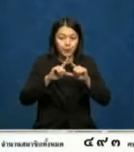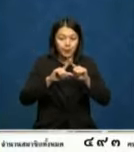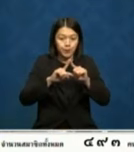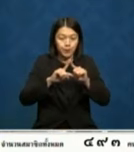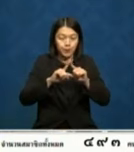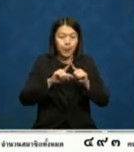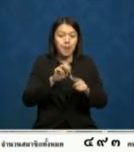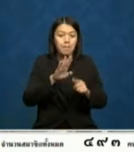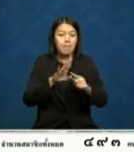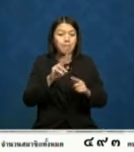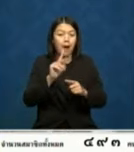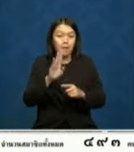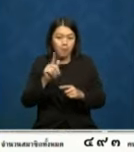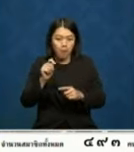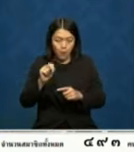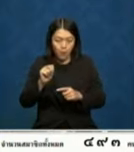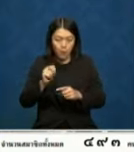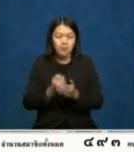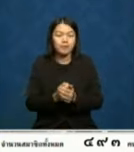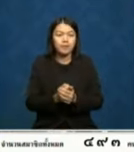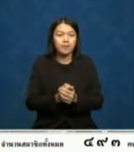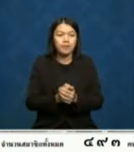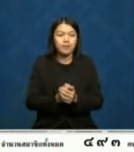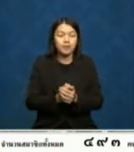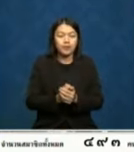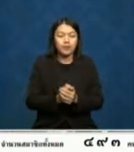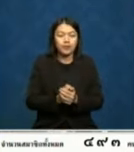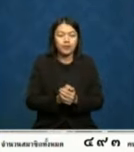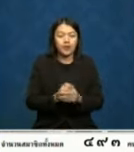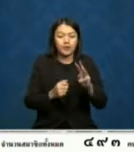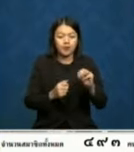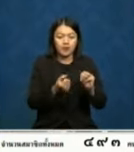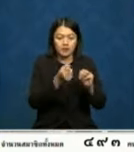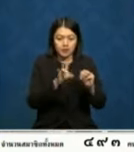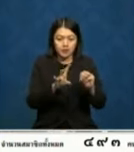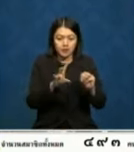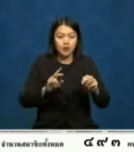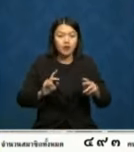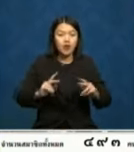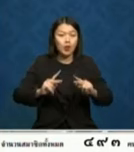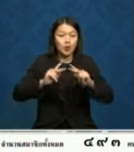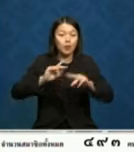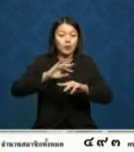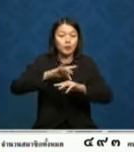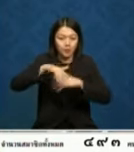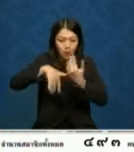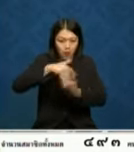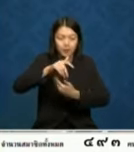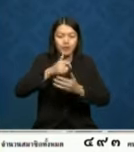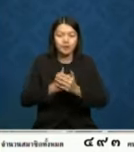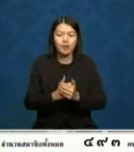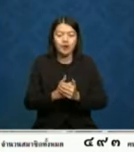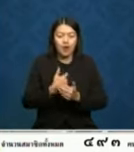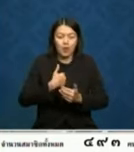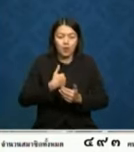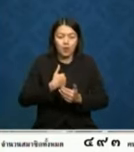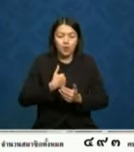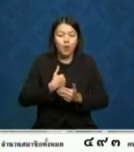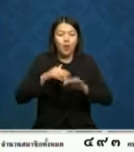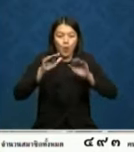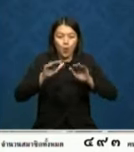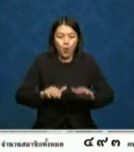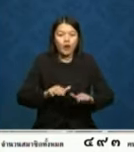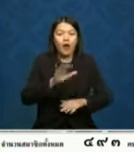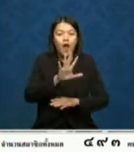บางบอบางขุนเทียนครับในส่วนของมาตรา 17กระทรวงทรัพยากรธรรมชาติและสิ่งแวดล้อมผมได้แปรยติปรับลด